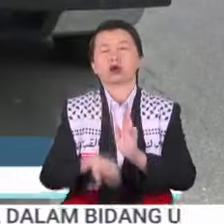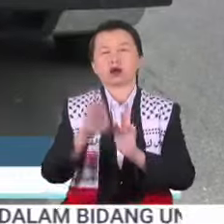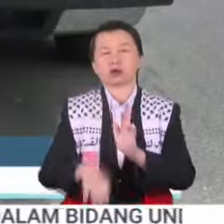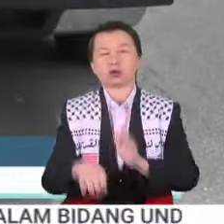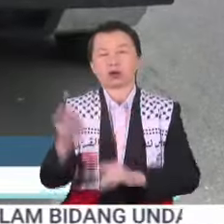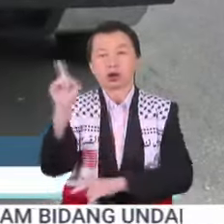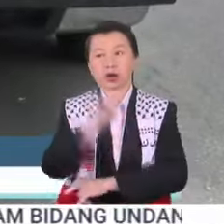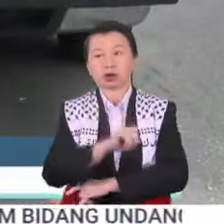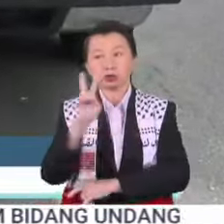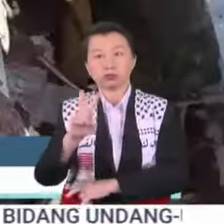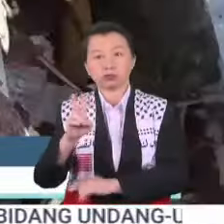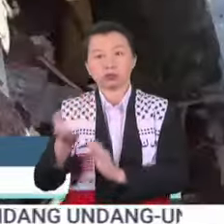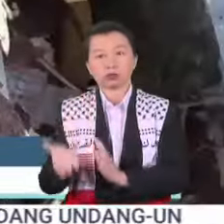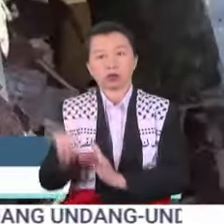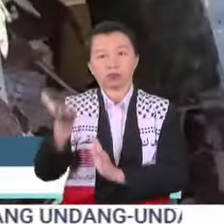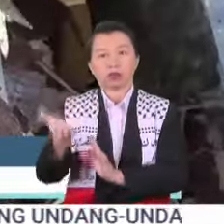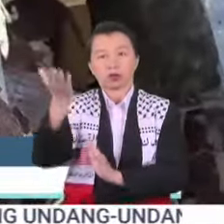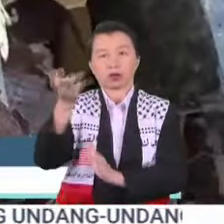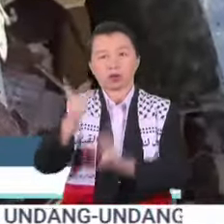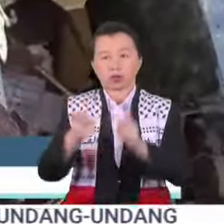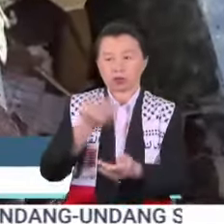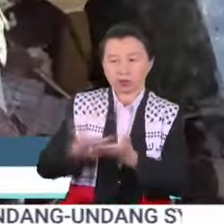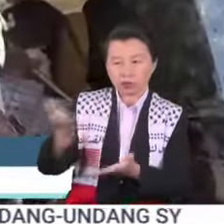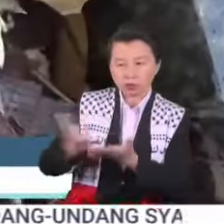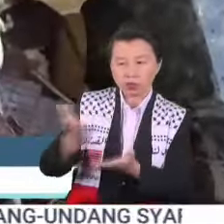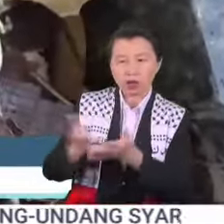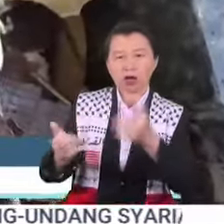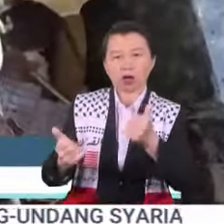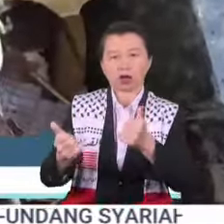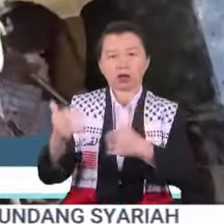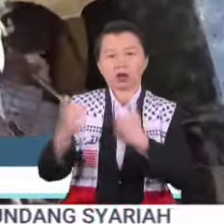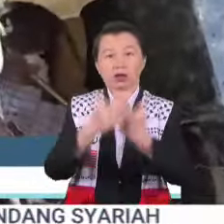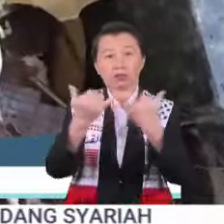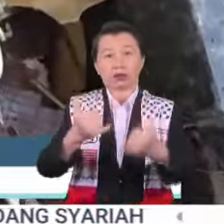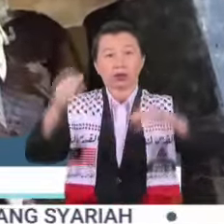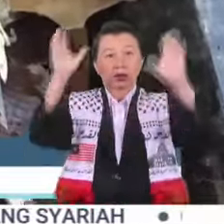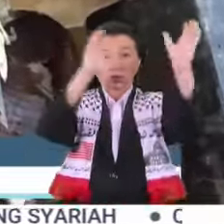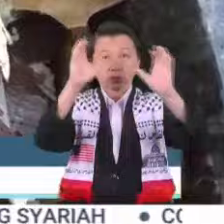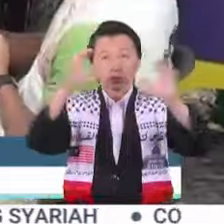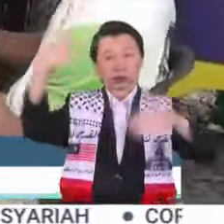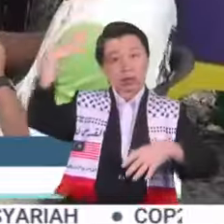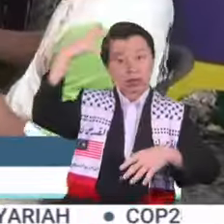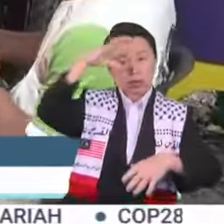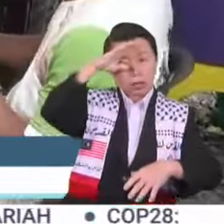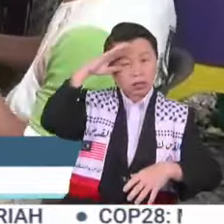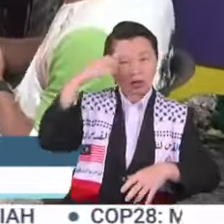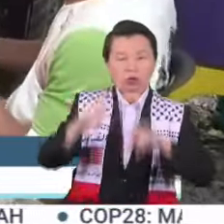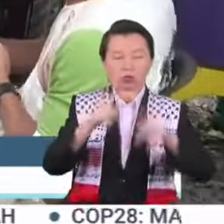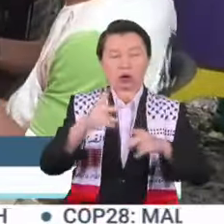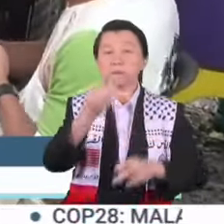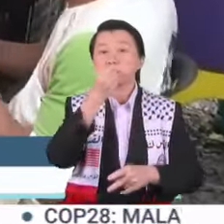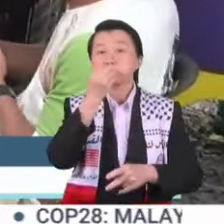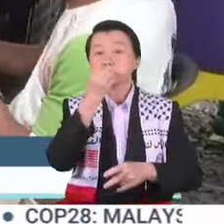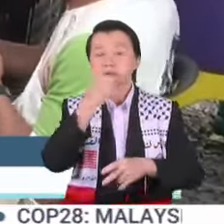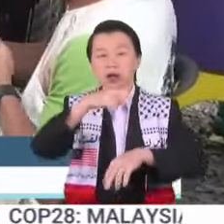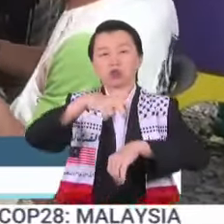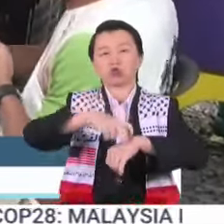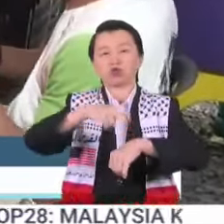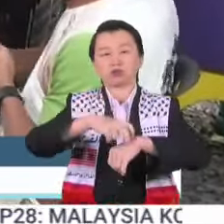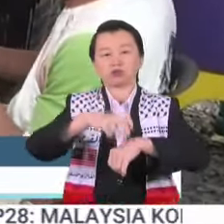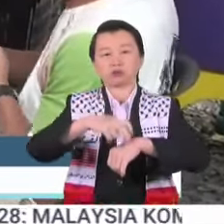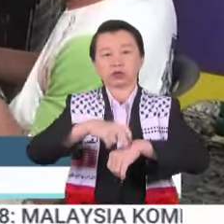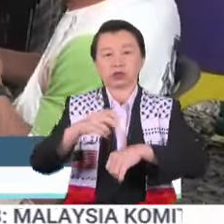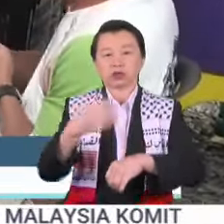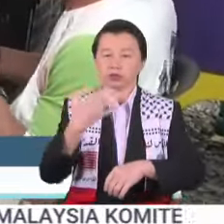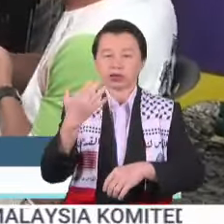kedua meningkat-meningkat sampai ke hari ni cuaca panas pun orang makan ubi tonyoh. Biasanya